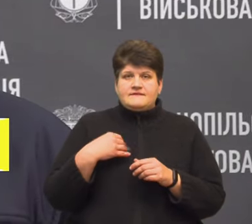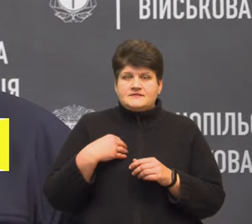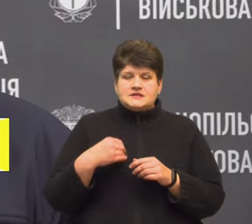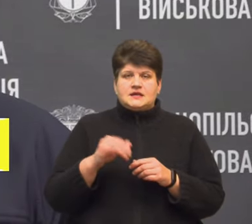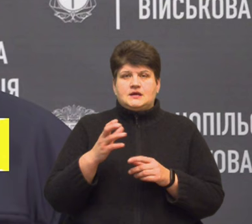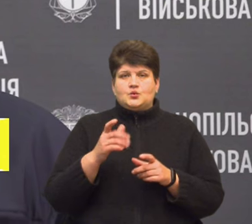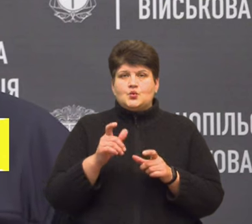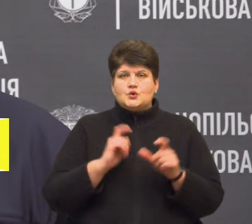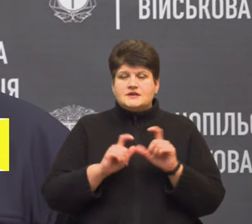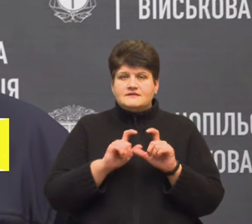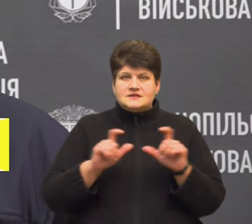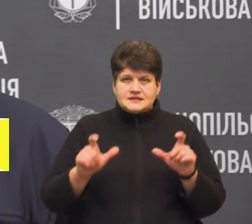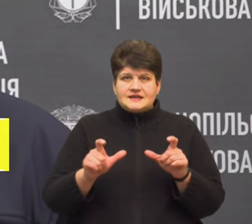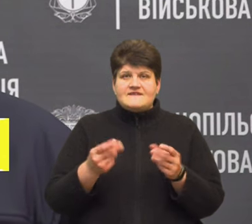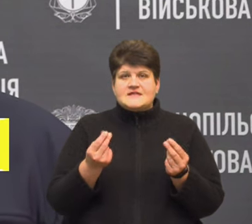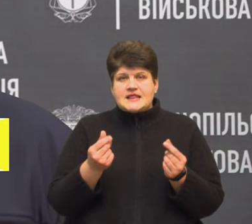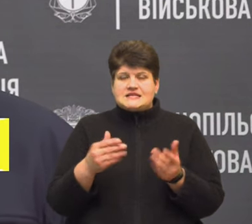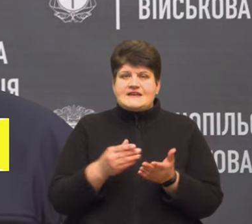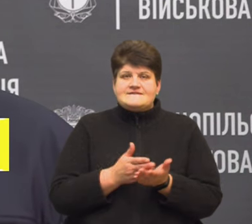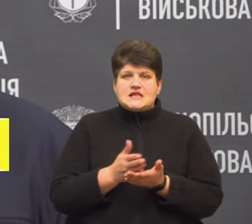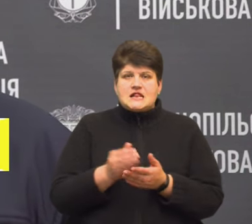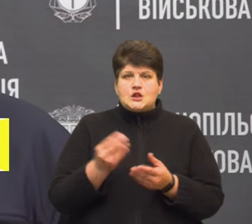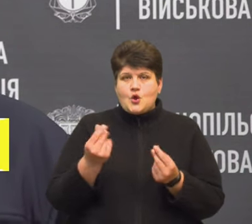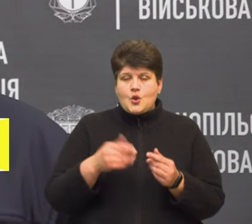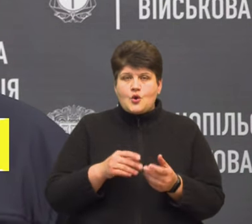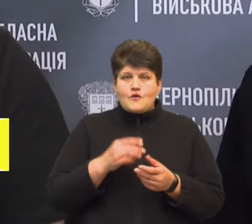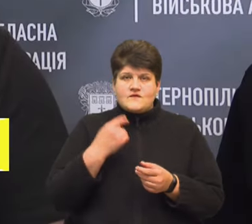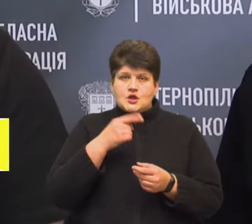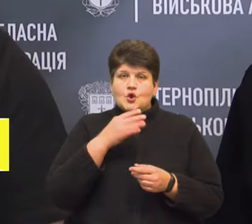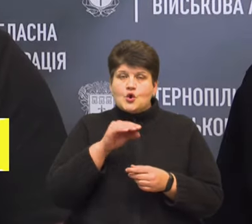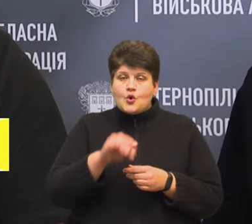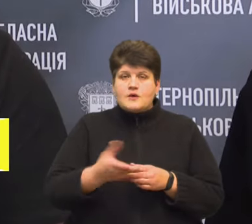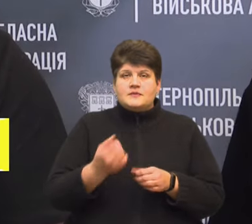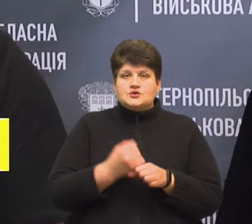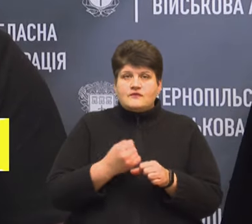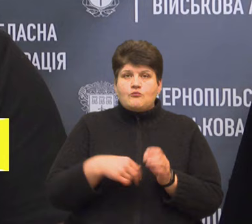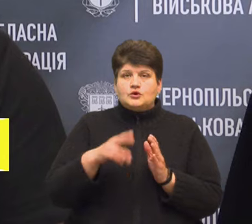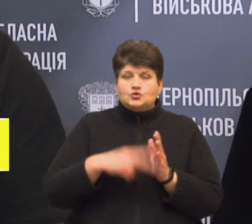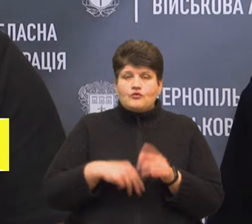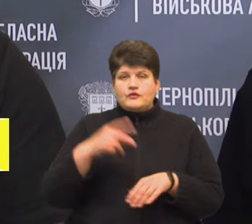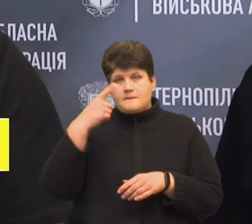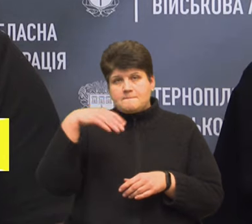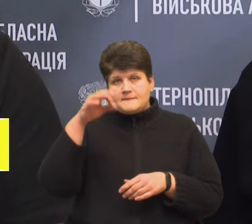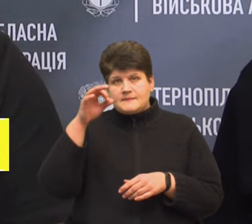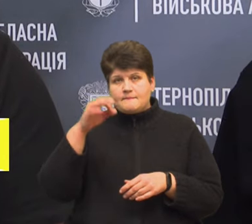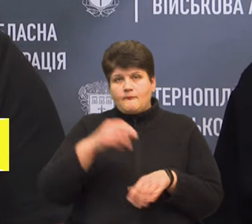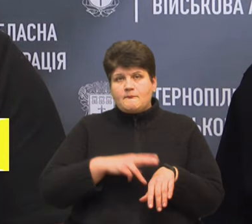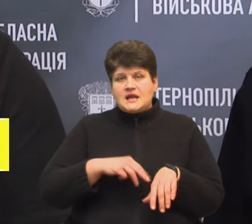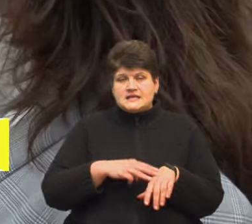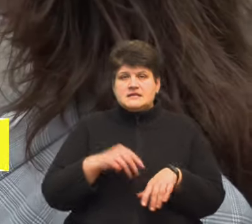спеціальностями фінанси та філологія з 2002 по 2008 рік працював у структурі податкової міліції івано-франківської області